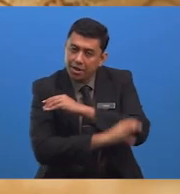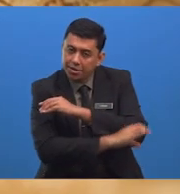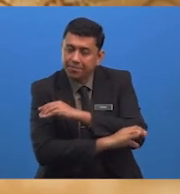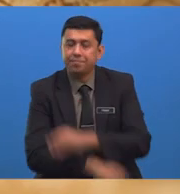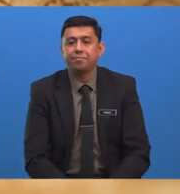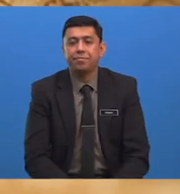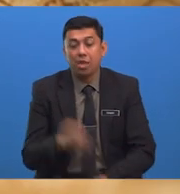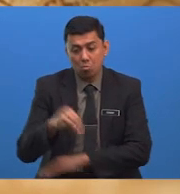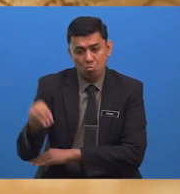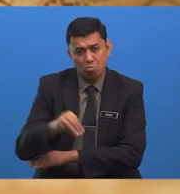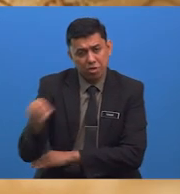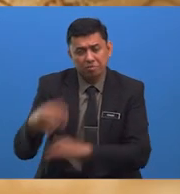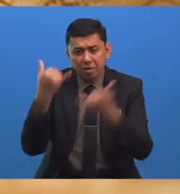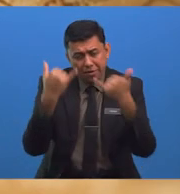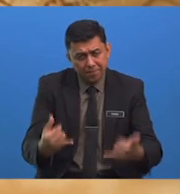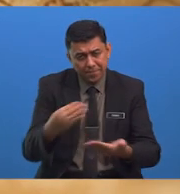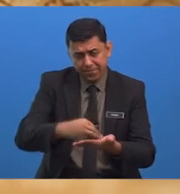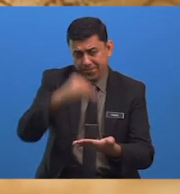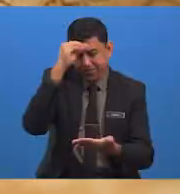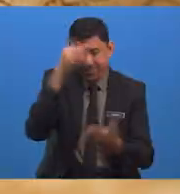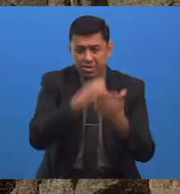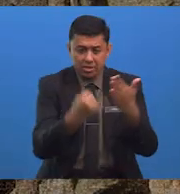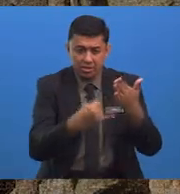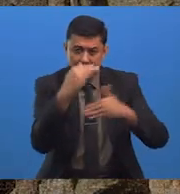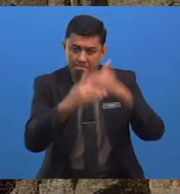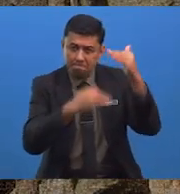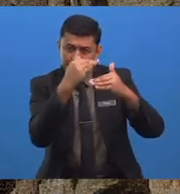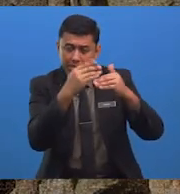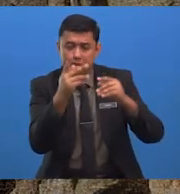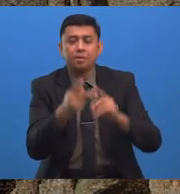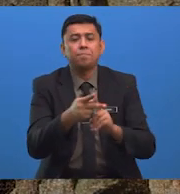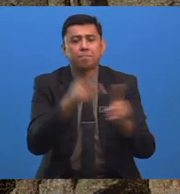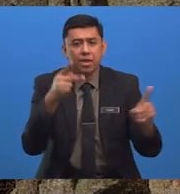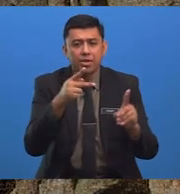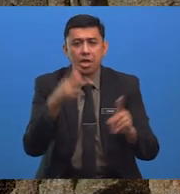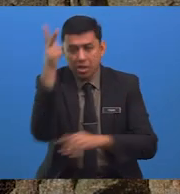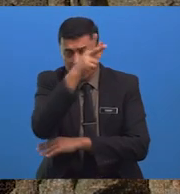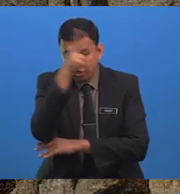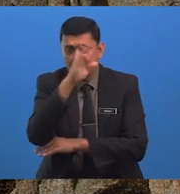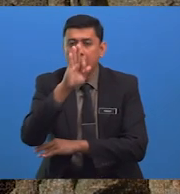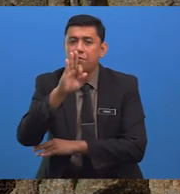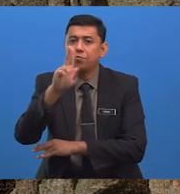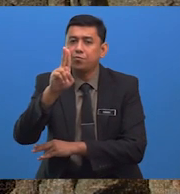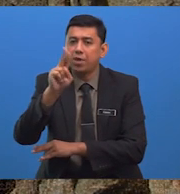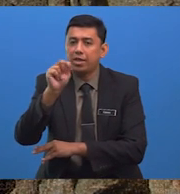Murid-murid, sekarang kita pelajari seni bina dari Kerajaan Punan.